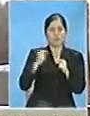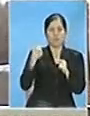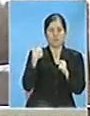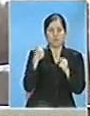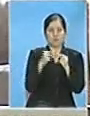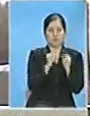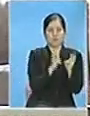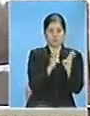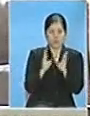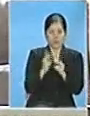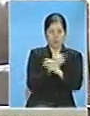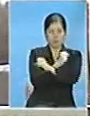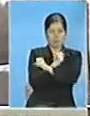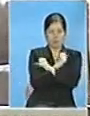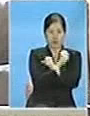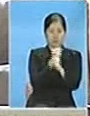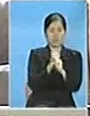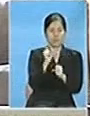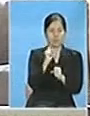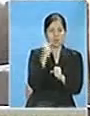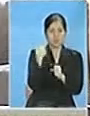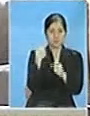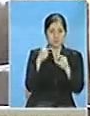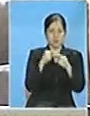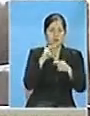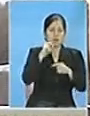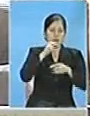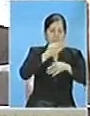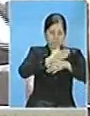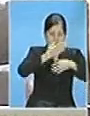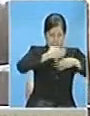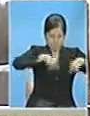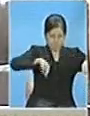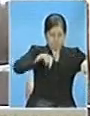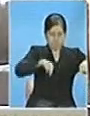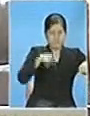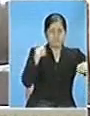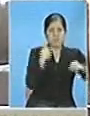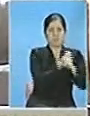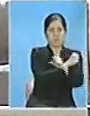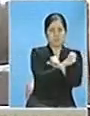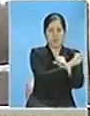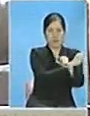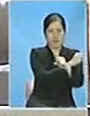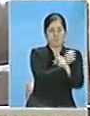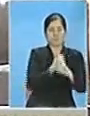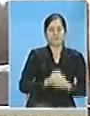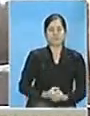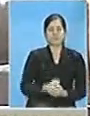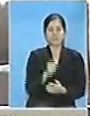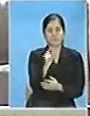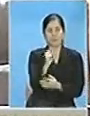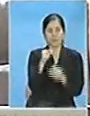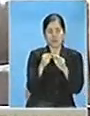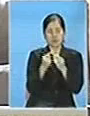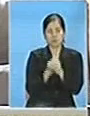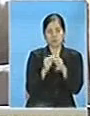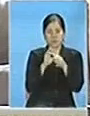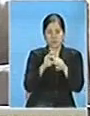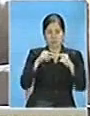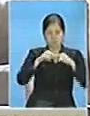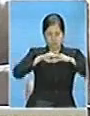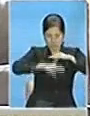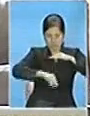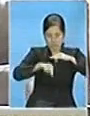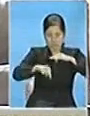อบใช้เวลาเป็น10ปีแล้วก็ปั๊มออกไปนะครับEngineering Dictionary ก็บอกว่าไอ้โพเดอร์เนี่ยคือพื้นที่ปิด